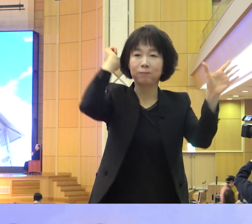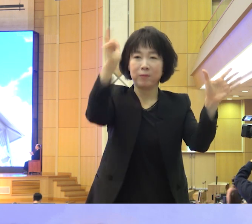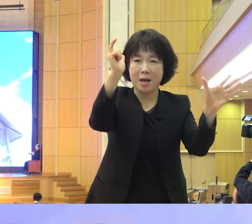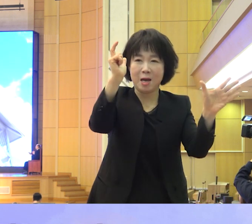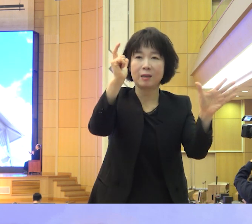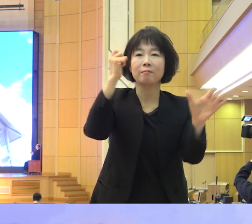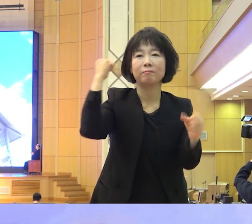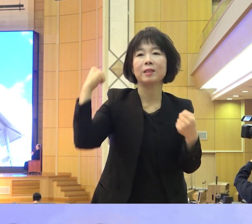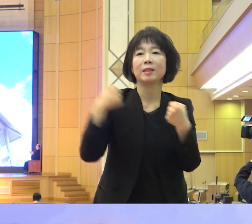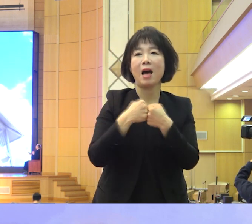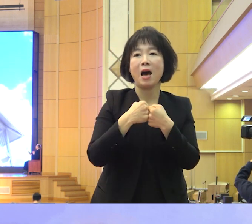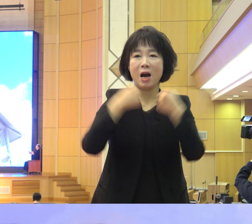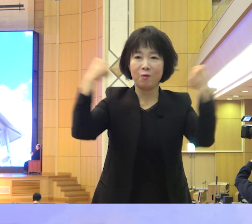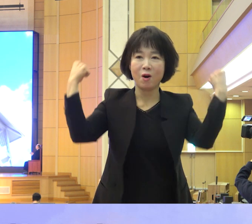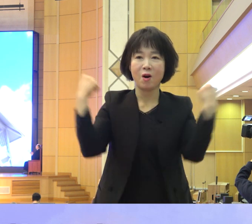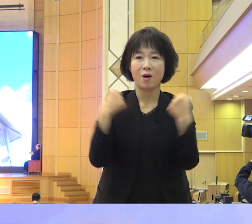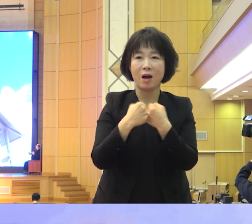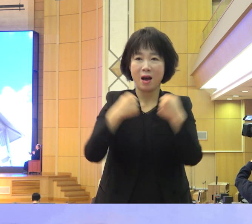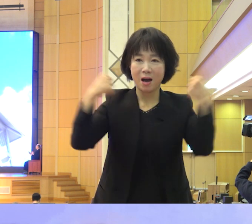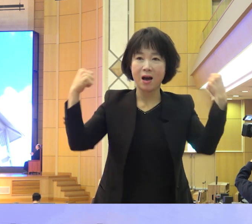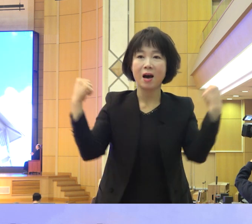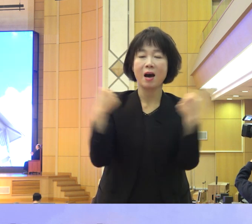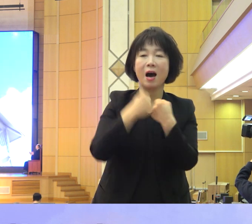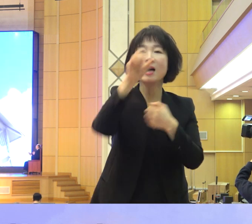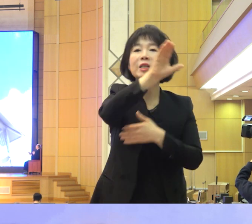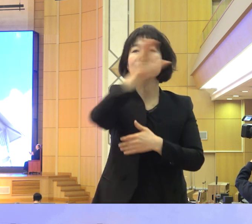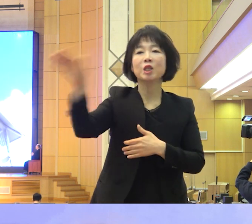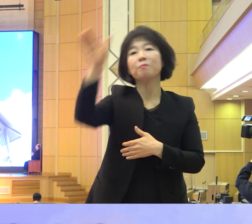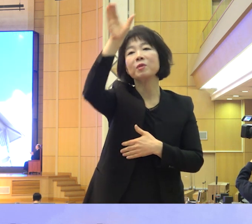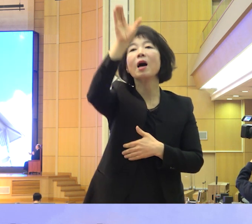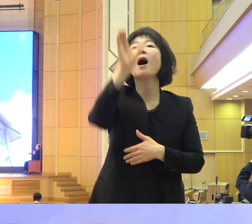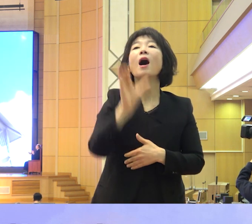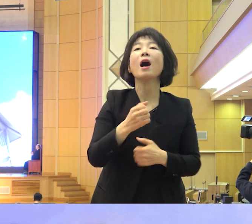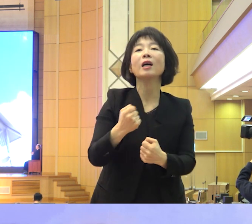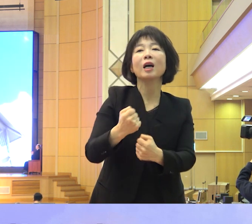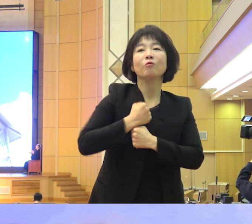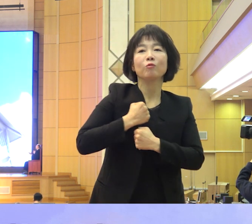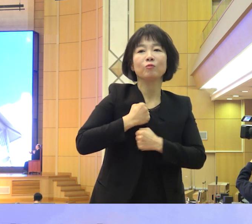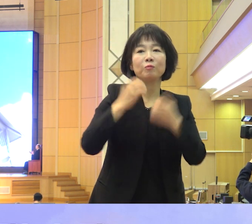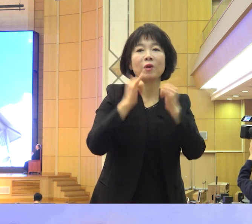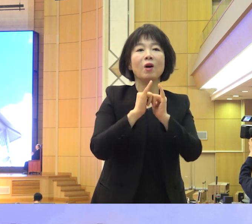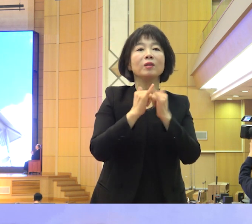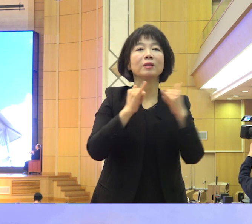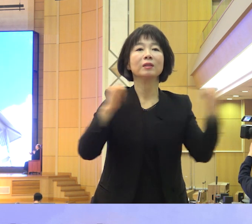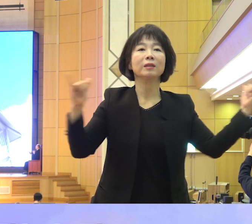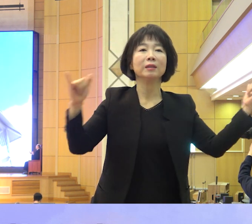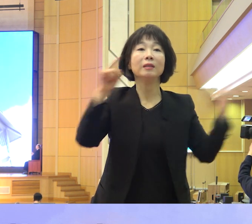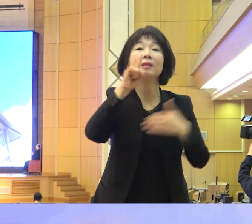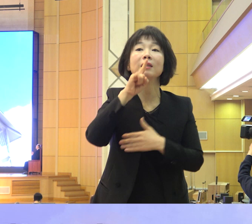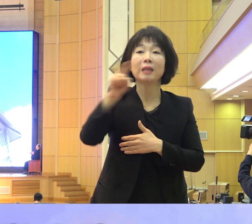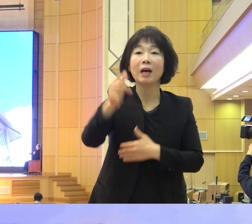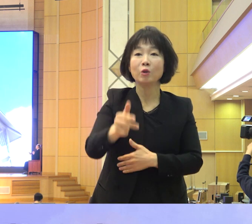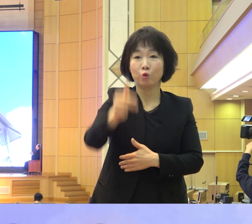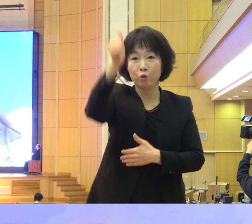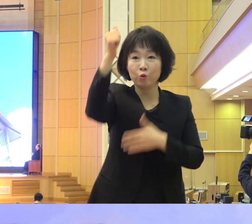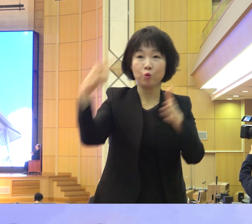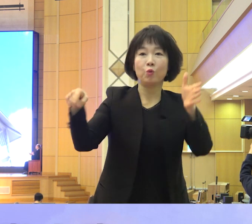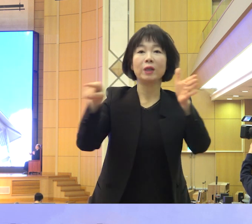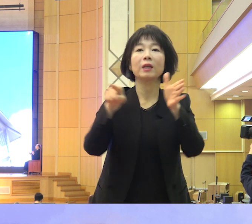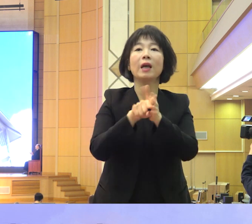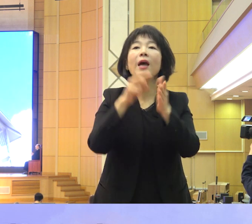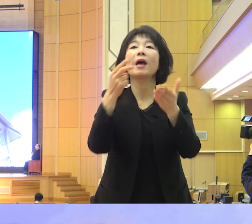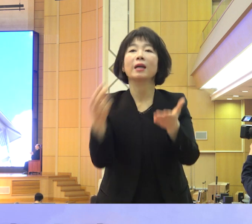나가 굳세게. 십자가 군병들아, 십자가 군병들아, 병들아